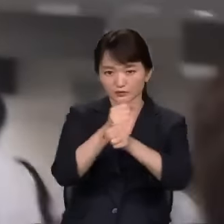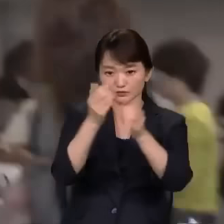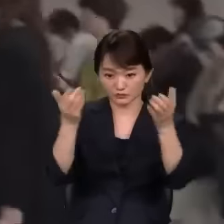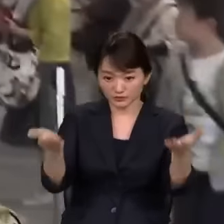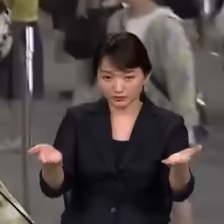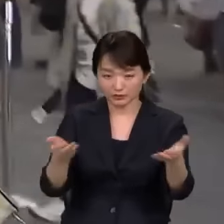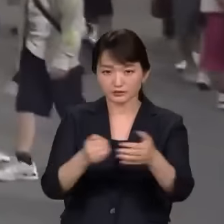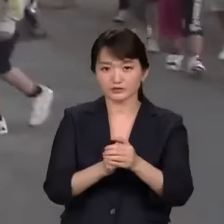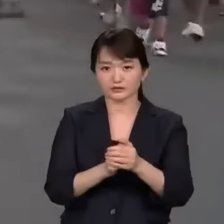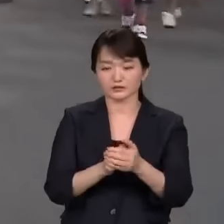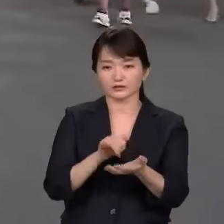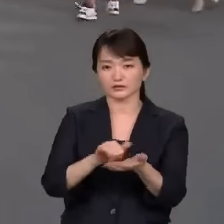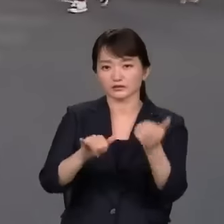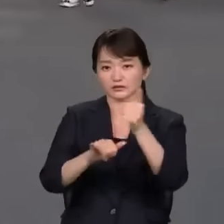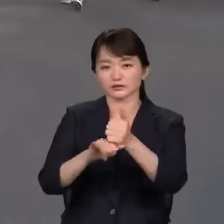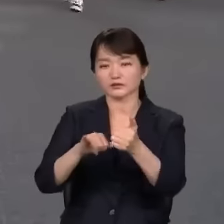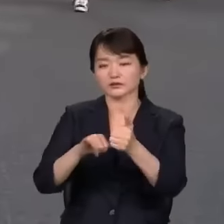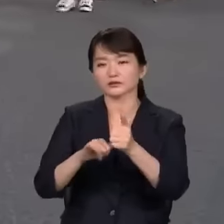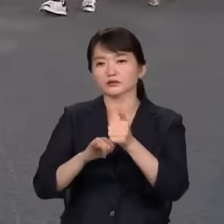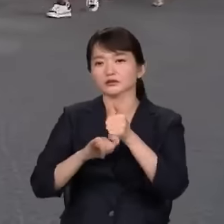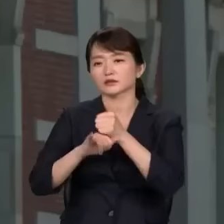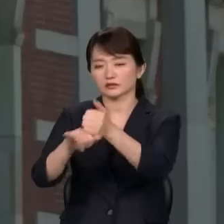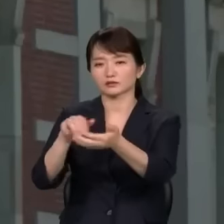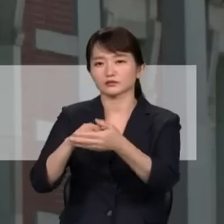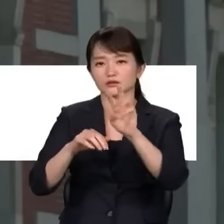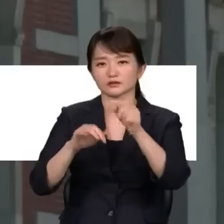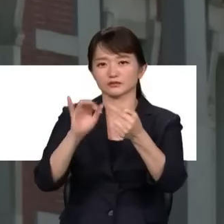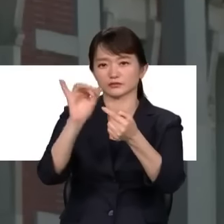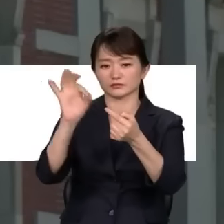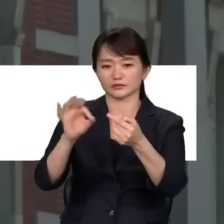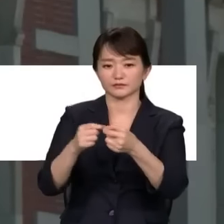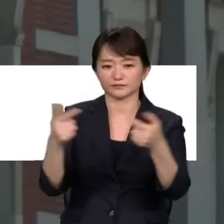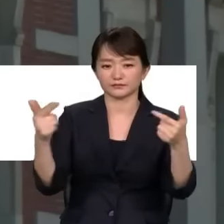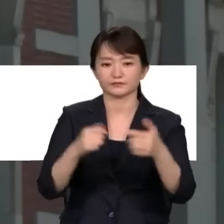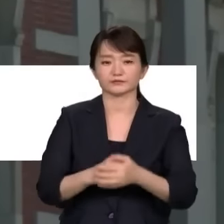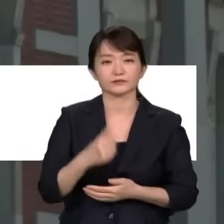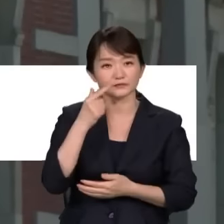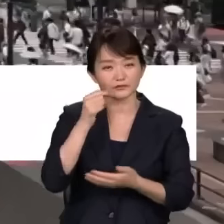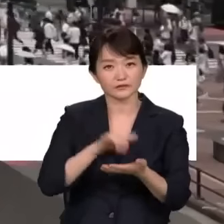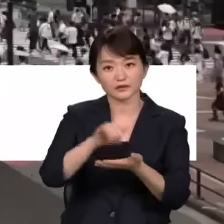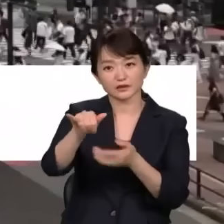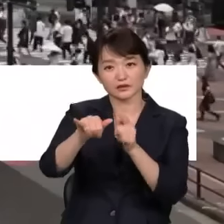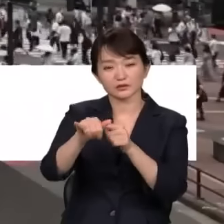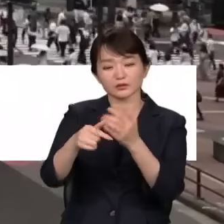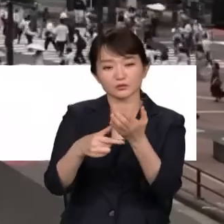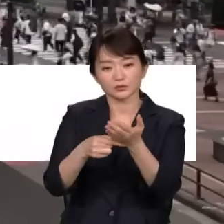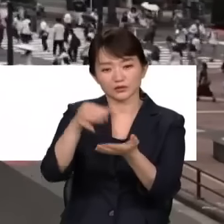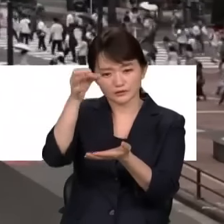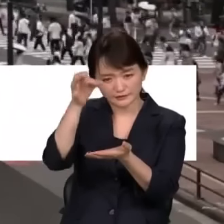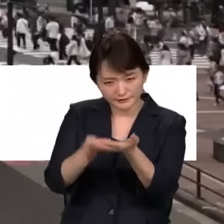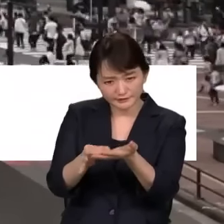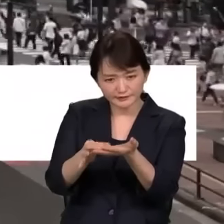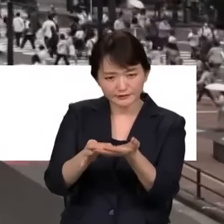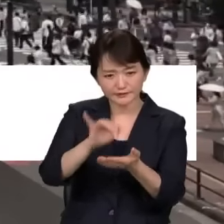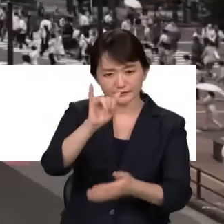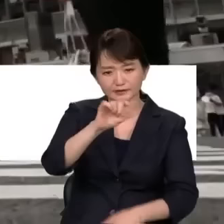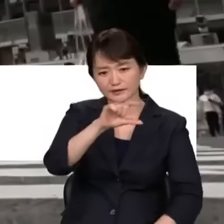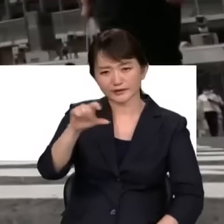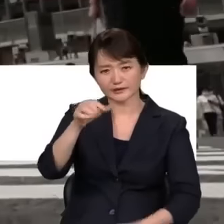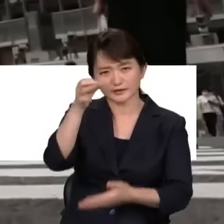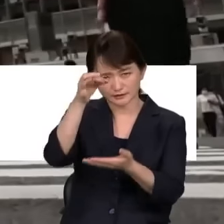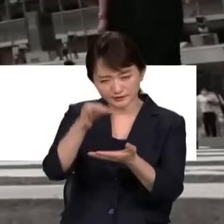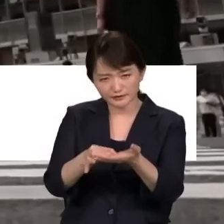이용객은 21% 늘었습니다. 일본 항공권이 비교적 저렴한 편이고 그다음에 엔화 영향까지